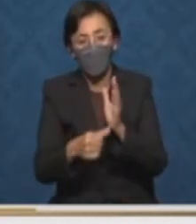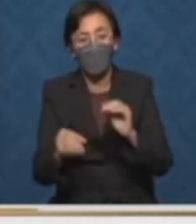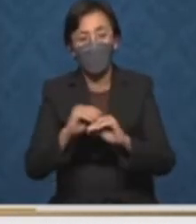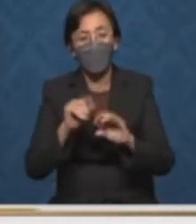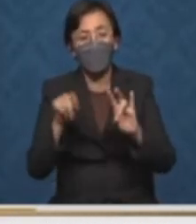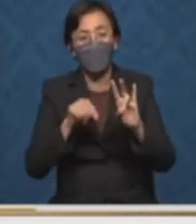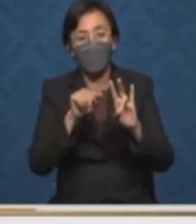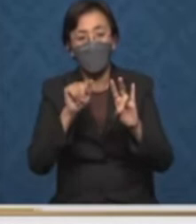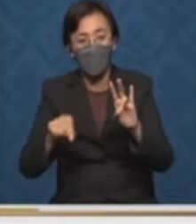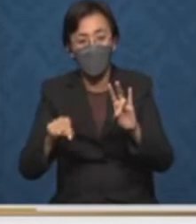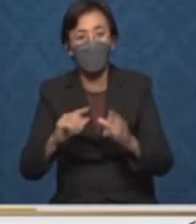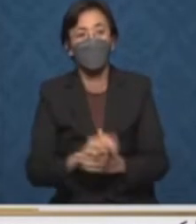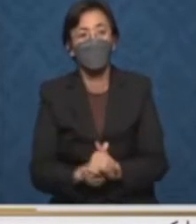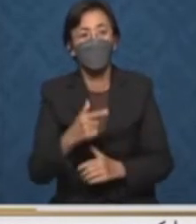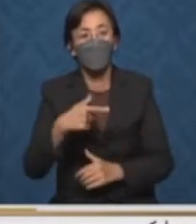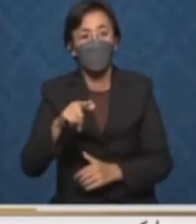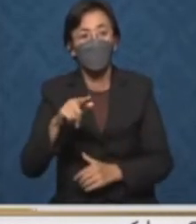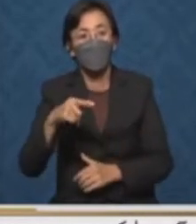แบบ